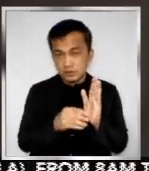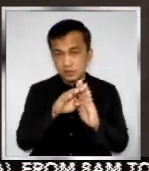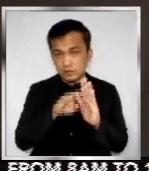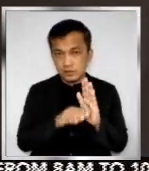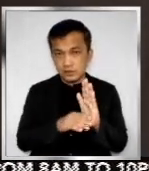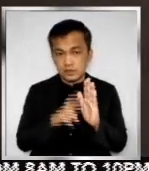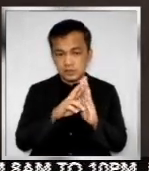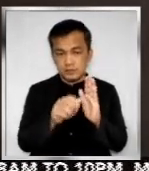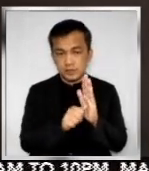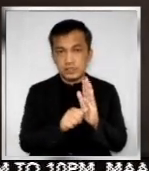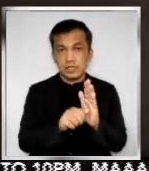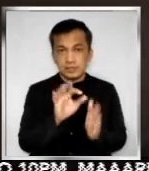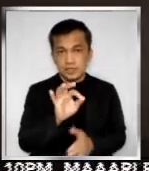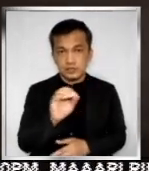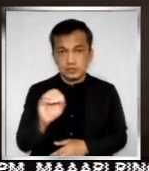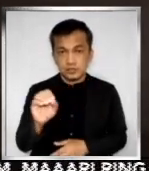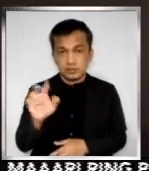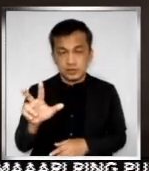9003. Ito yung